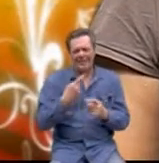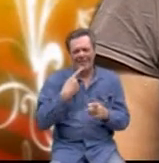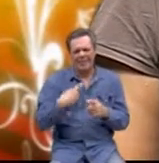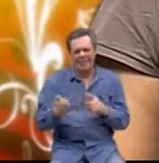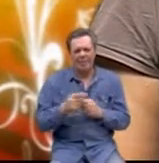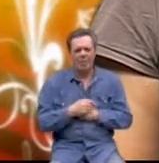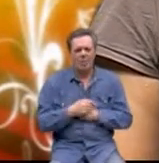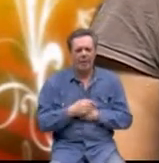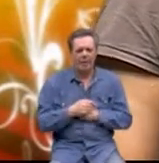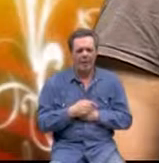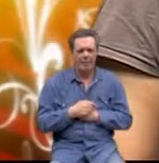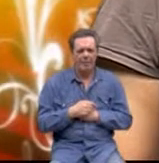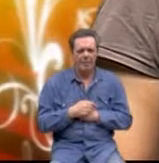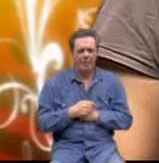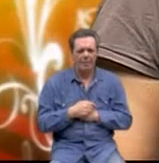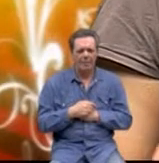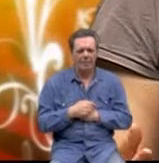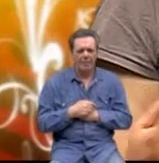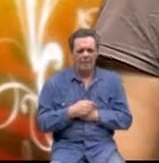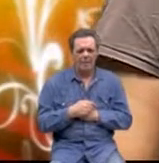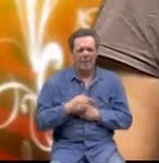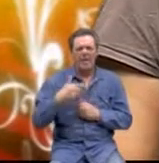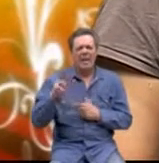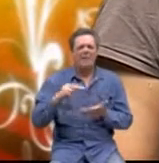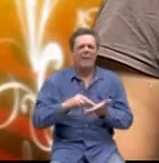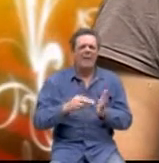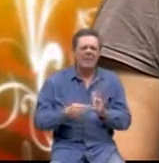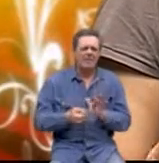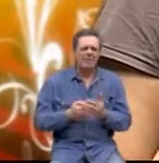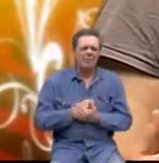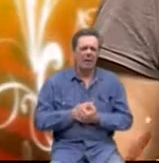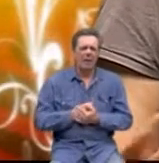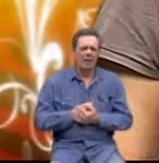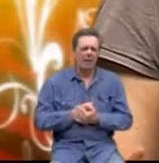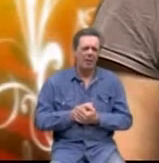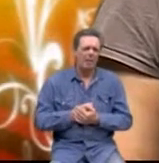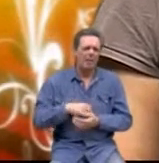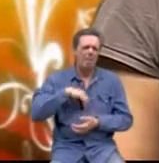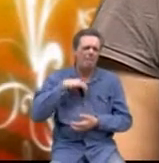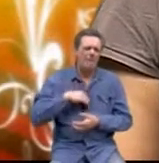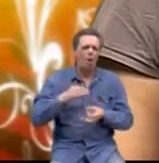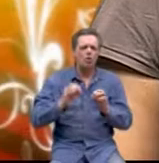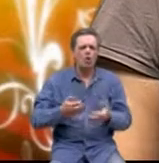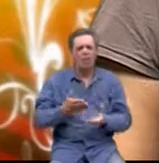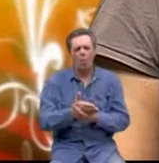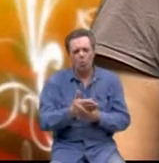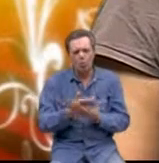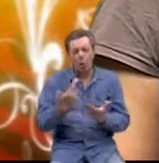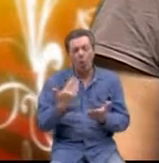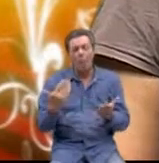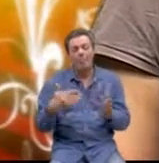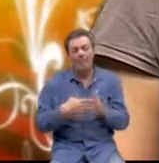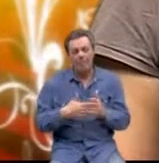nedostaje, ajmo to tako reći, izvan institucionalnih različitih psihosocijalnih usluga koje bi